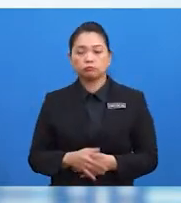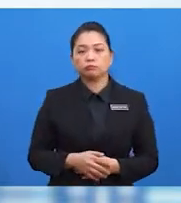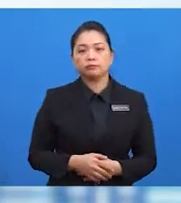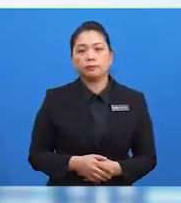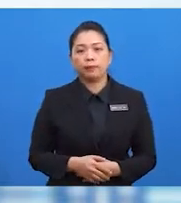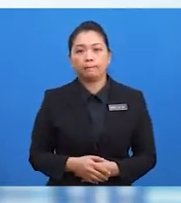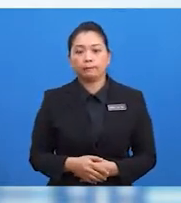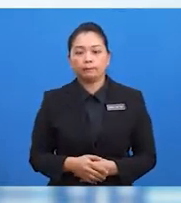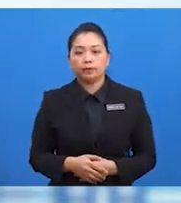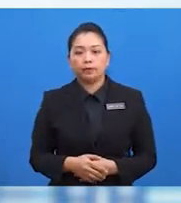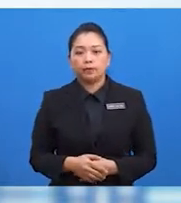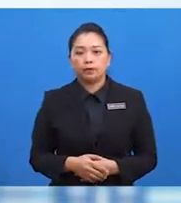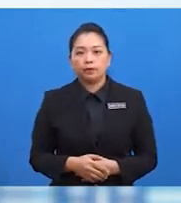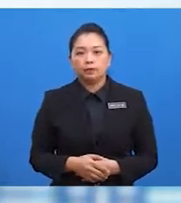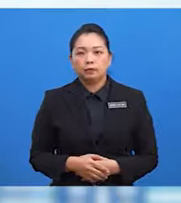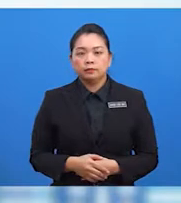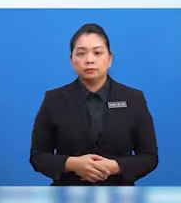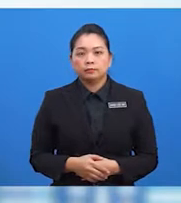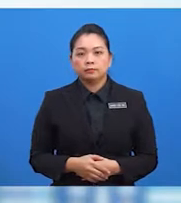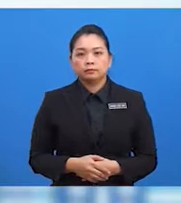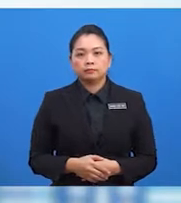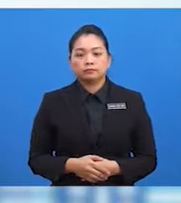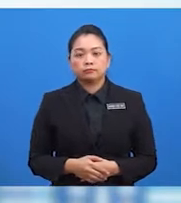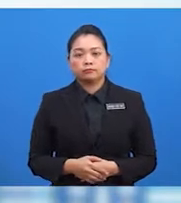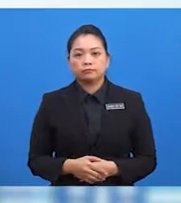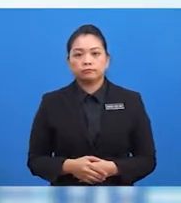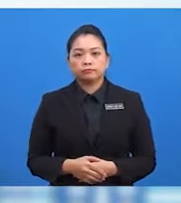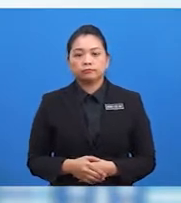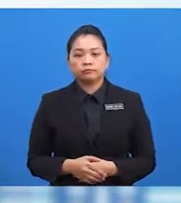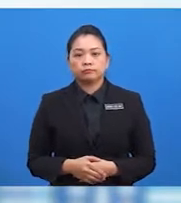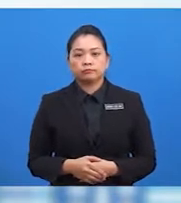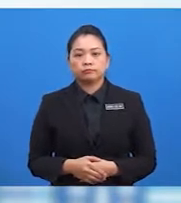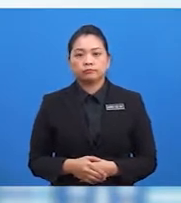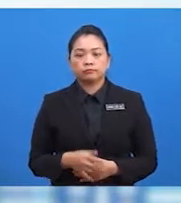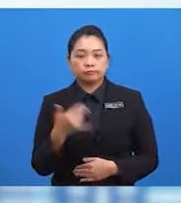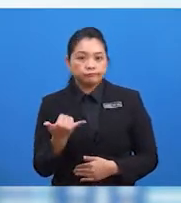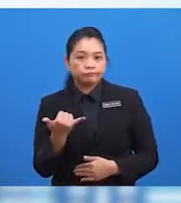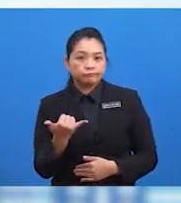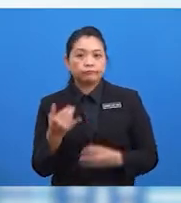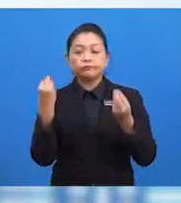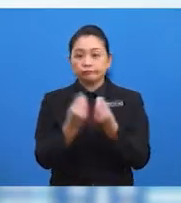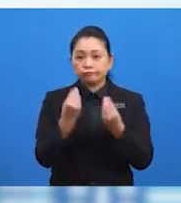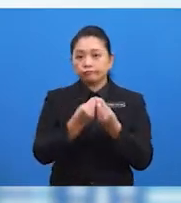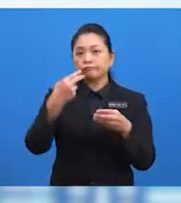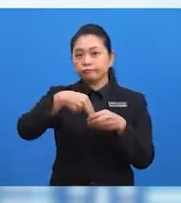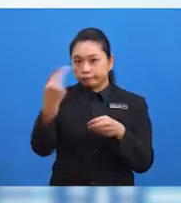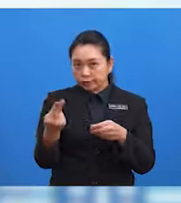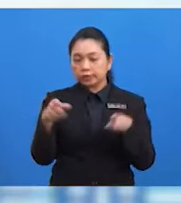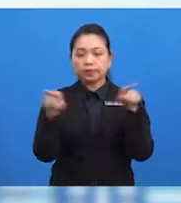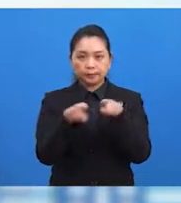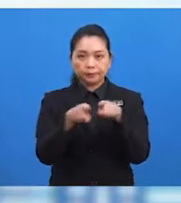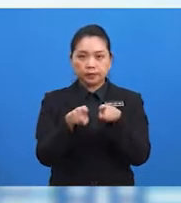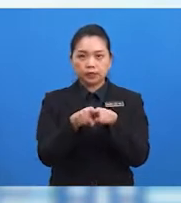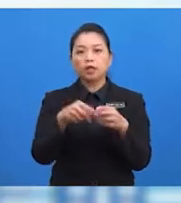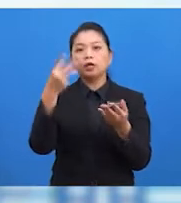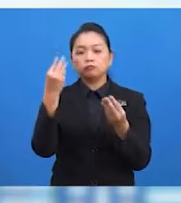Belanjawan seimbang merujuk kepada keadaan jumlah hasil kerajaan adalah bersamaan dengan jumlah perbelanjaan